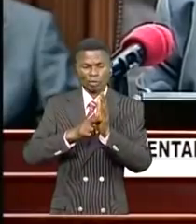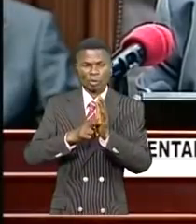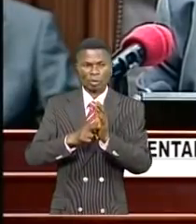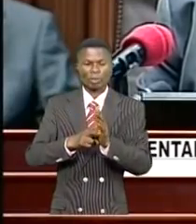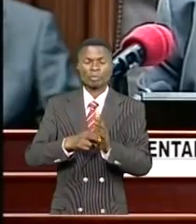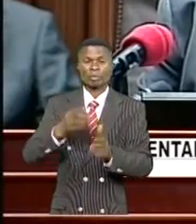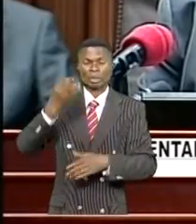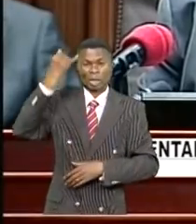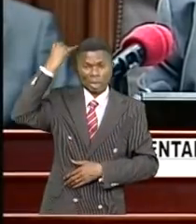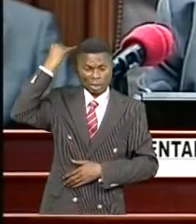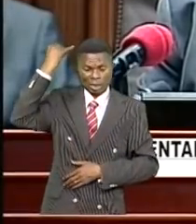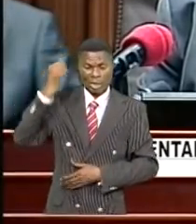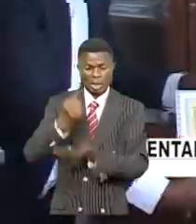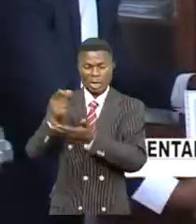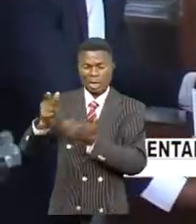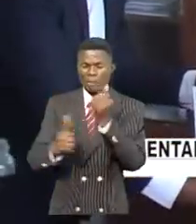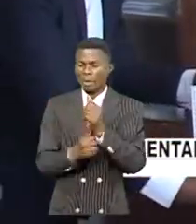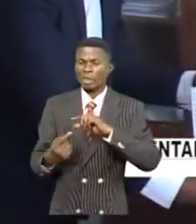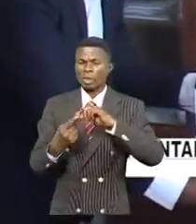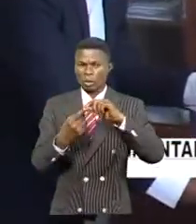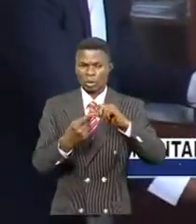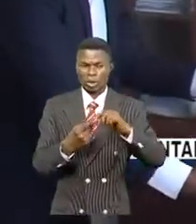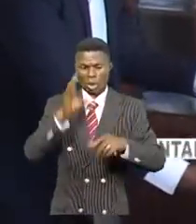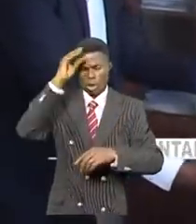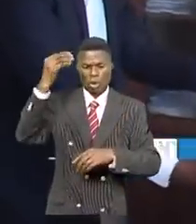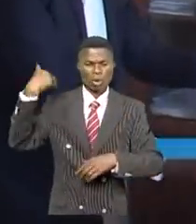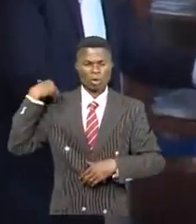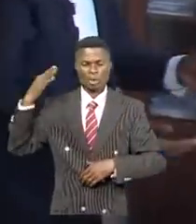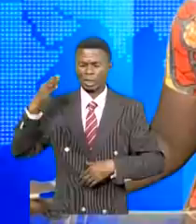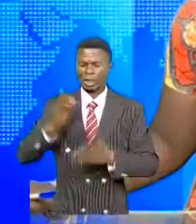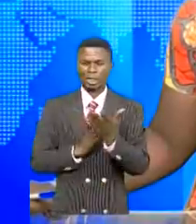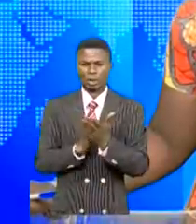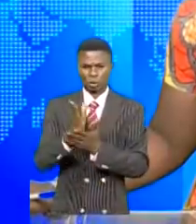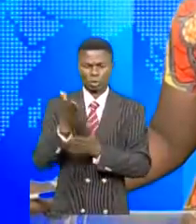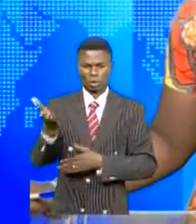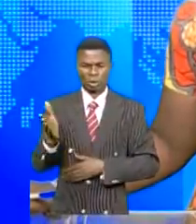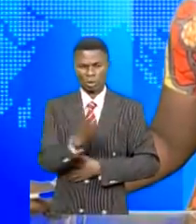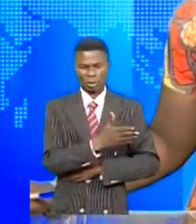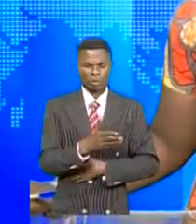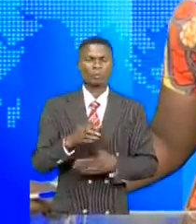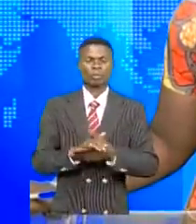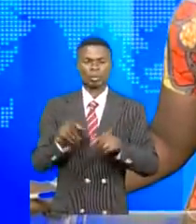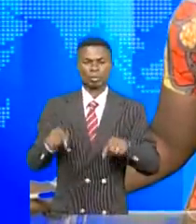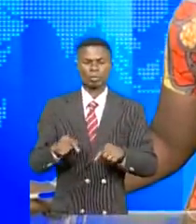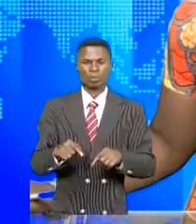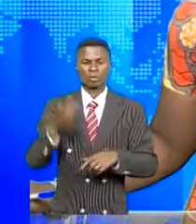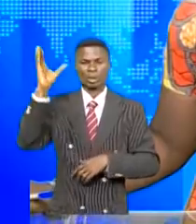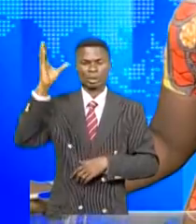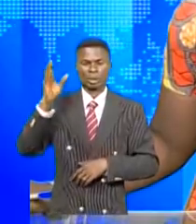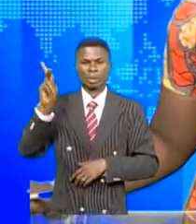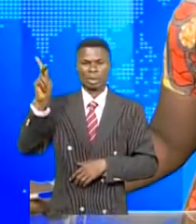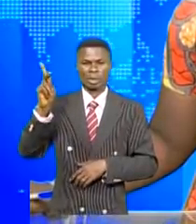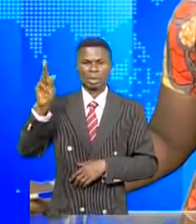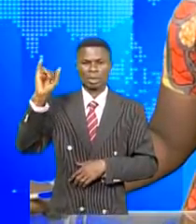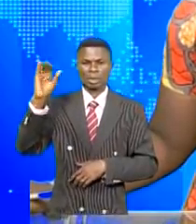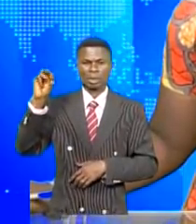fait de cet homme exceptionnel un homme d'État digne de ses noms. Tout à fait autre chose, la localité de Kimwenza dans